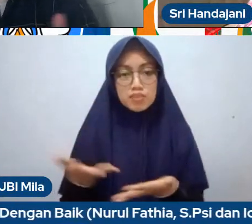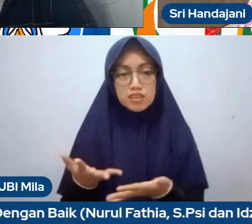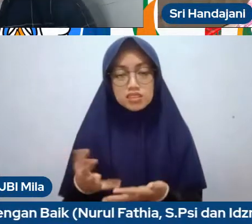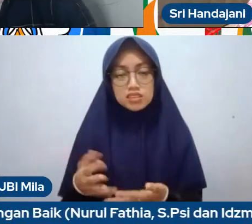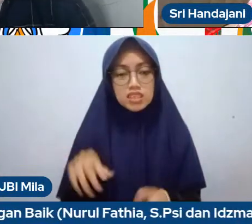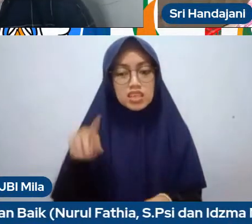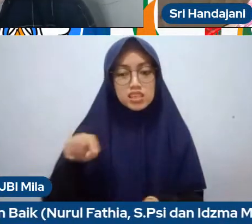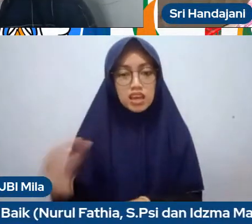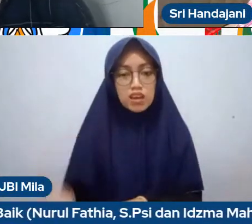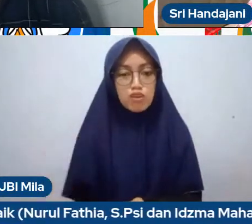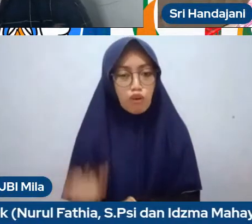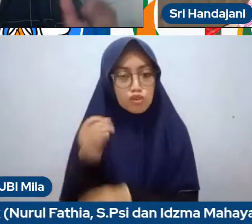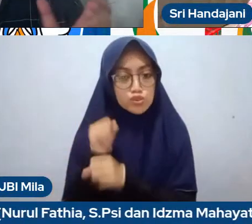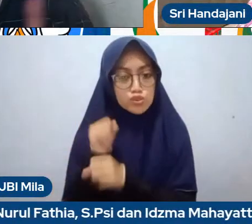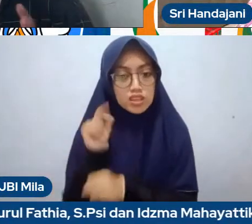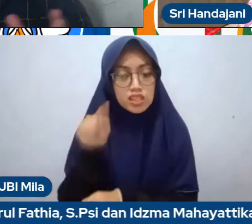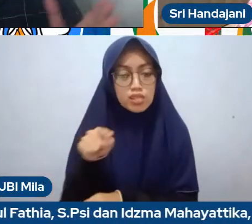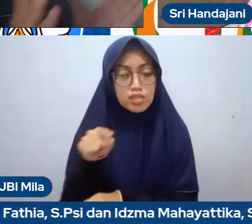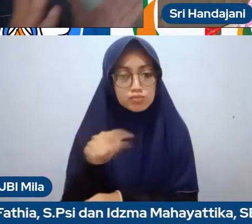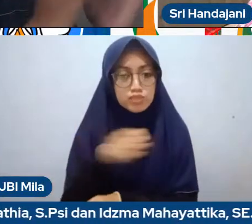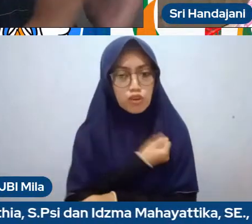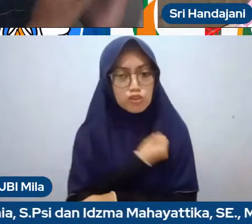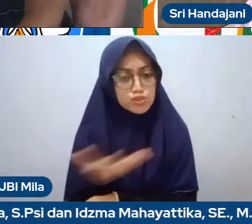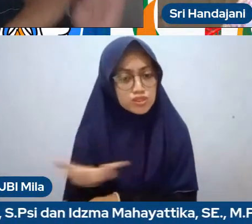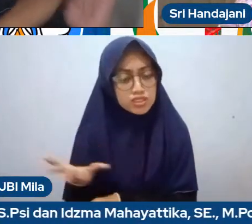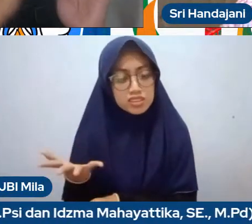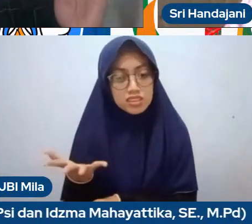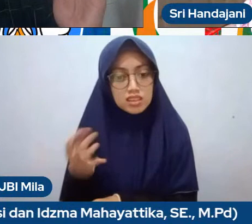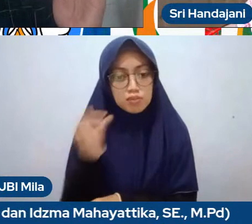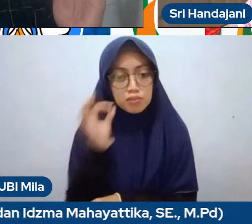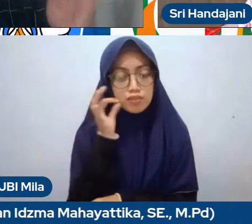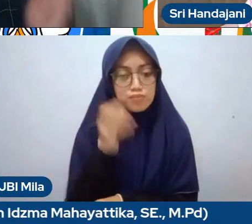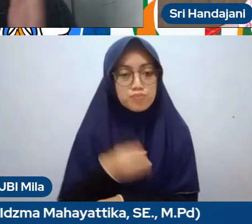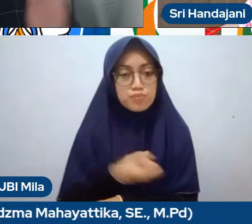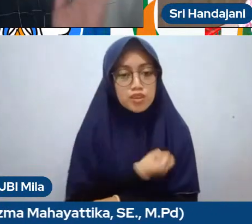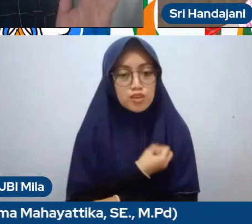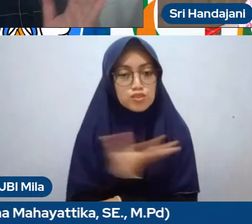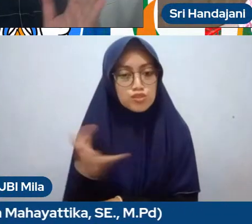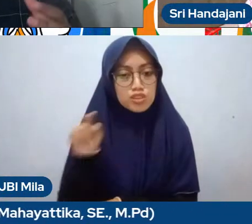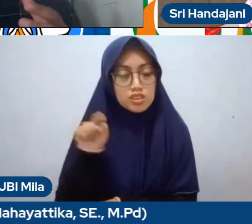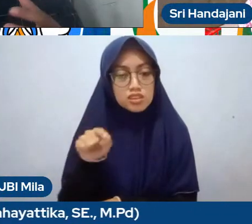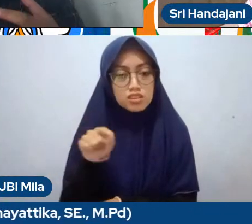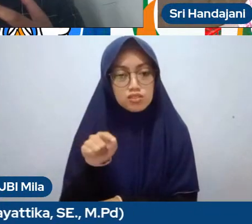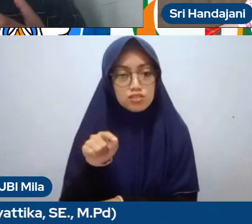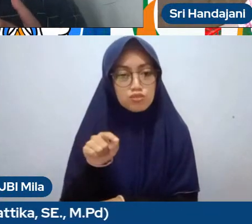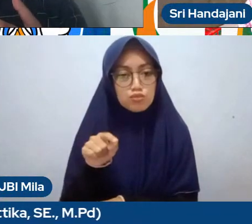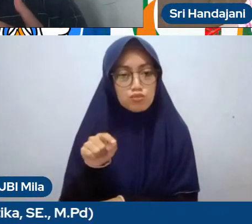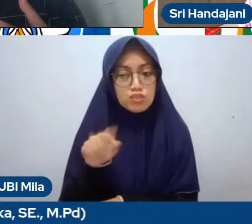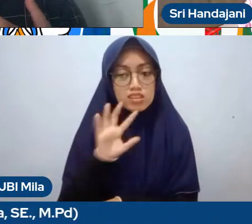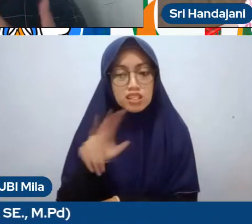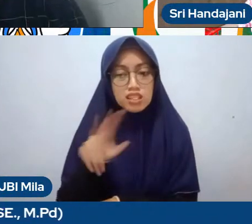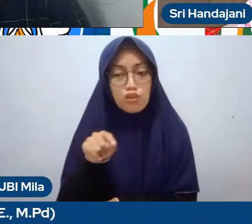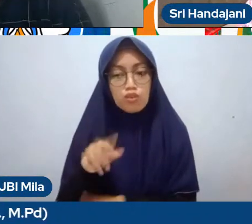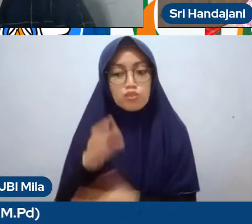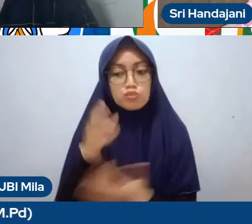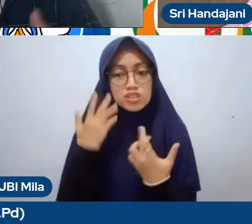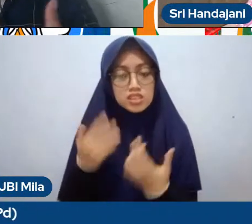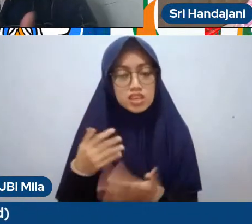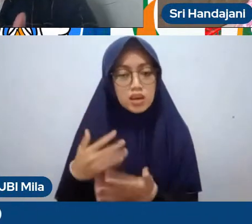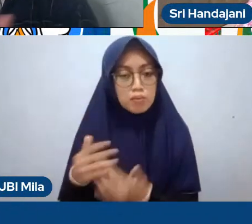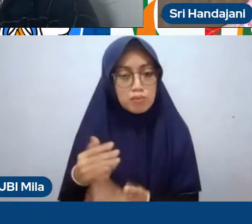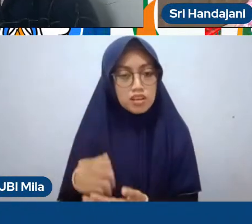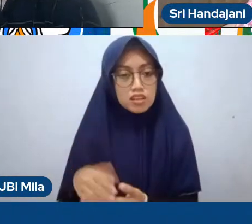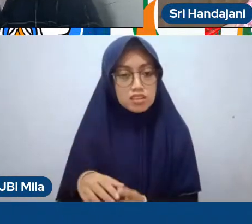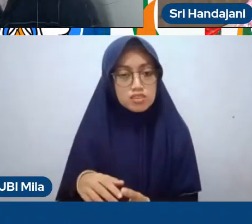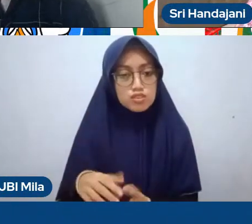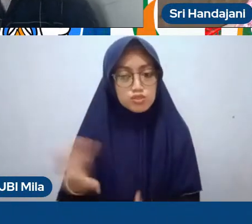naik unta keliling kota. Itu kan sebenarnya cara bagaimana dia, tahapan bagaimana menerima emosi, baru